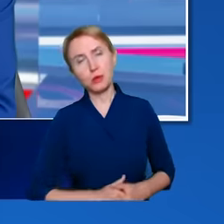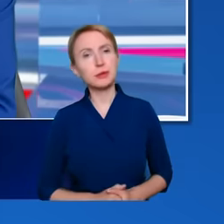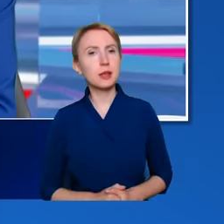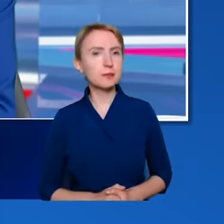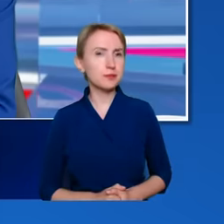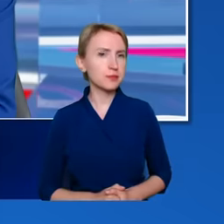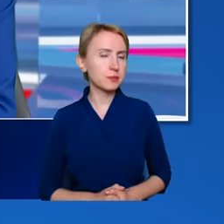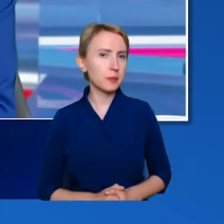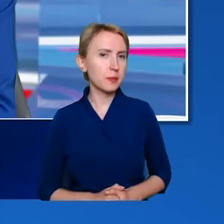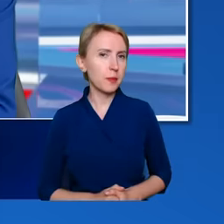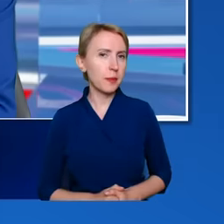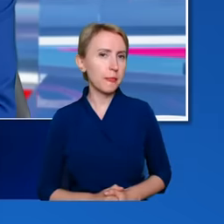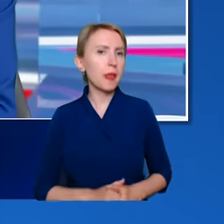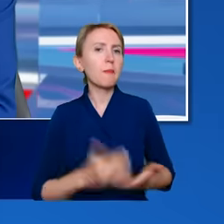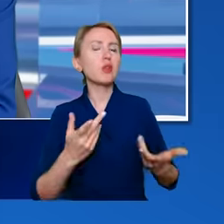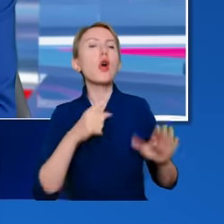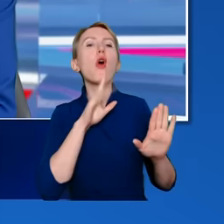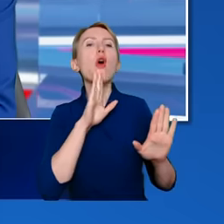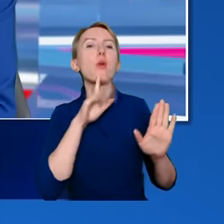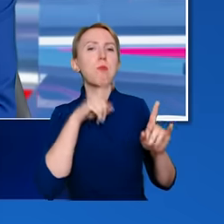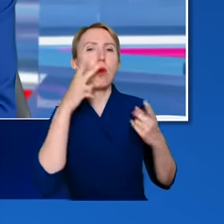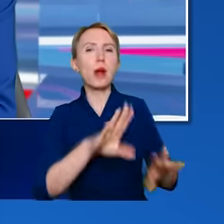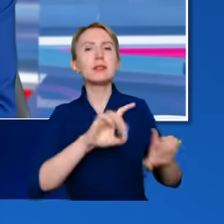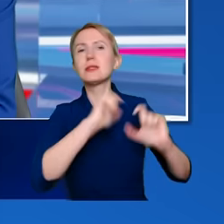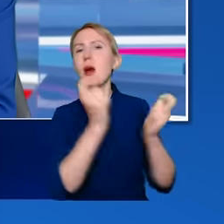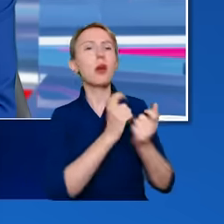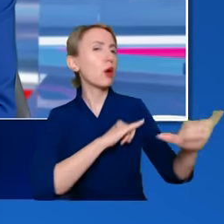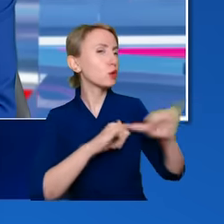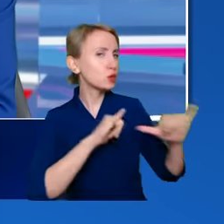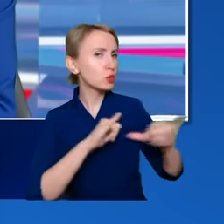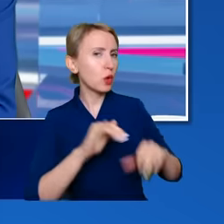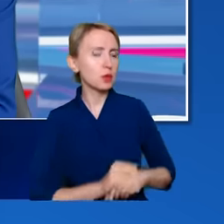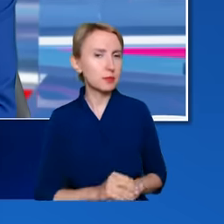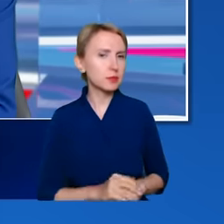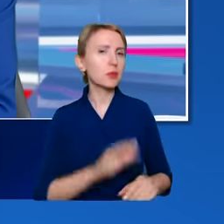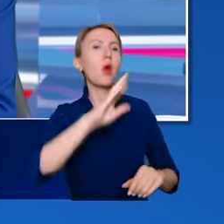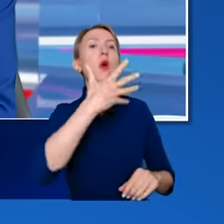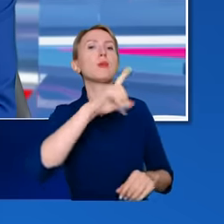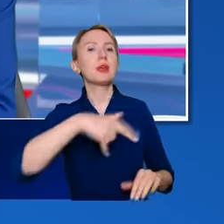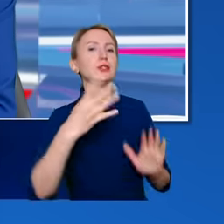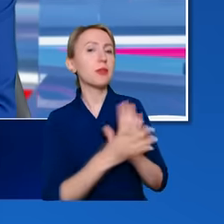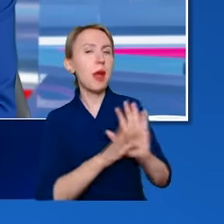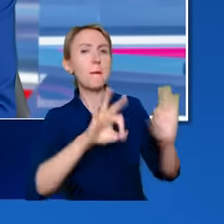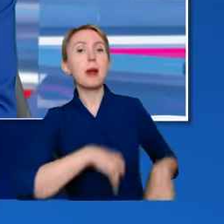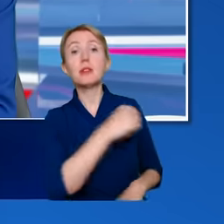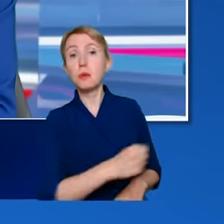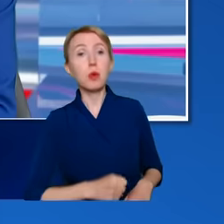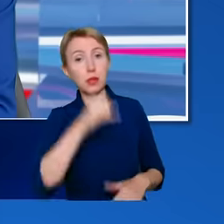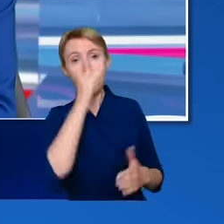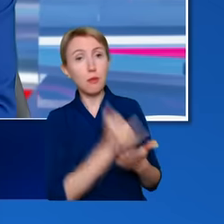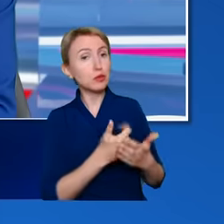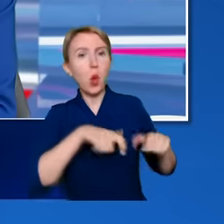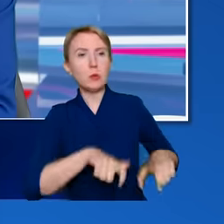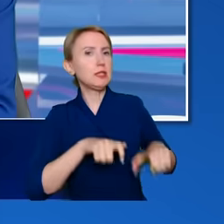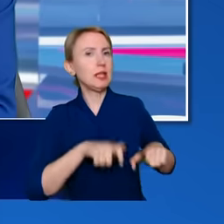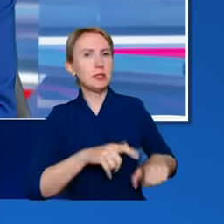jest po prostu synonim tego całego rządu, to jest po prostu 5,19. Pani poseł nie może tam usiedzieć, żeby